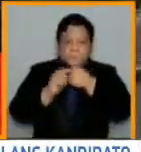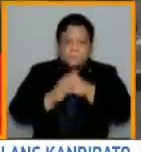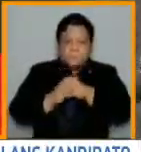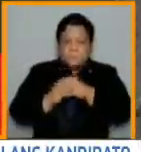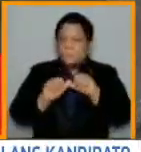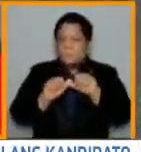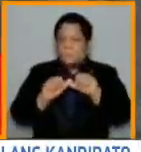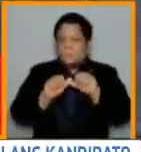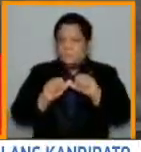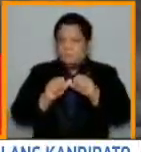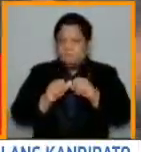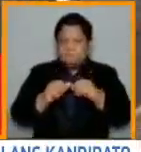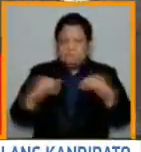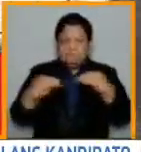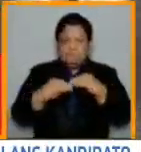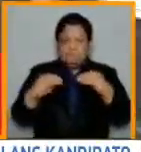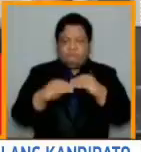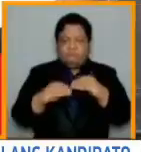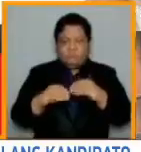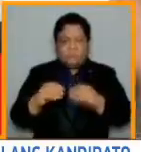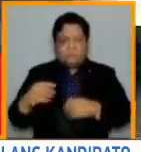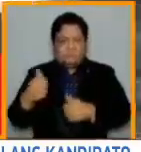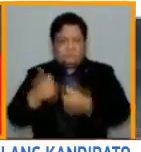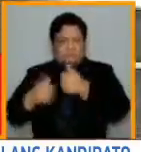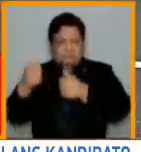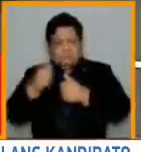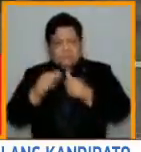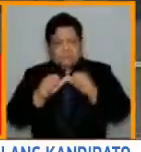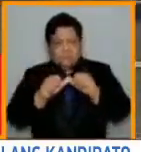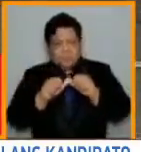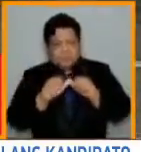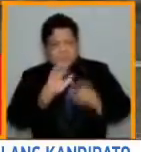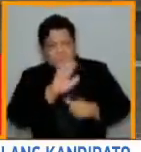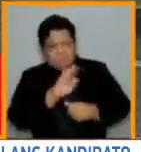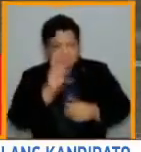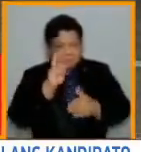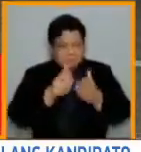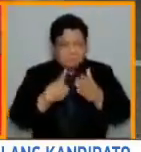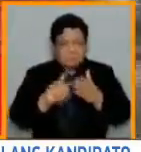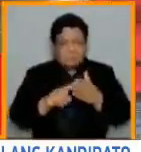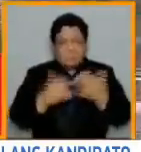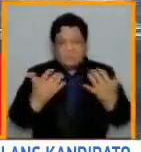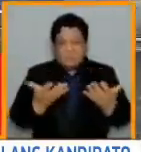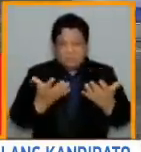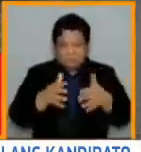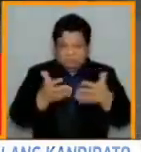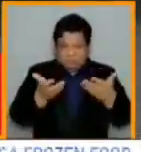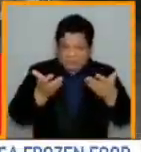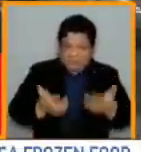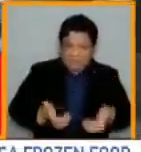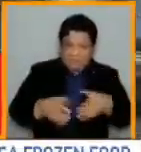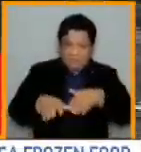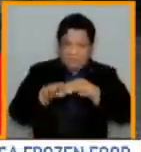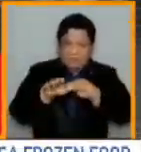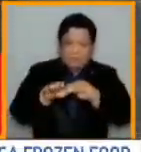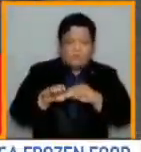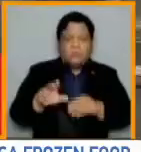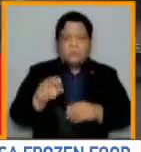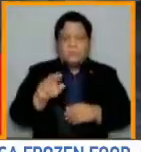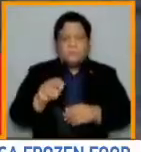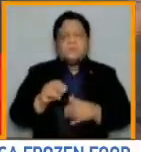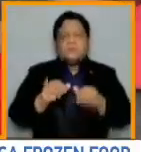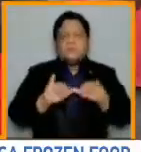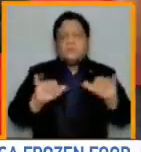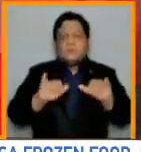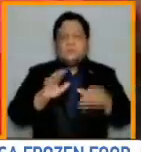yung pamamara ng mga otoridad, hindi naman bumibigat yung daloy ng trapiko dito sa National Road sa Alabang. Yung parehong linya na papasok